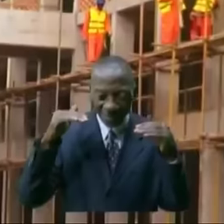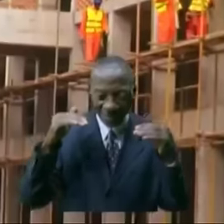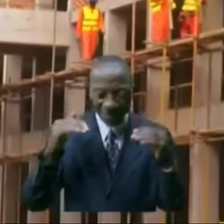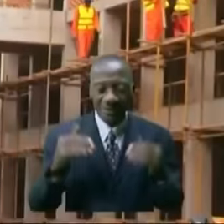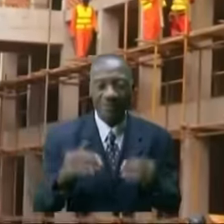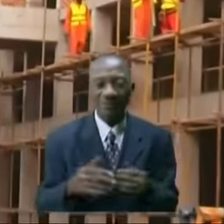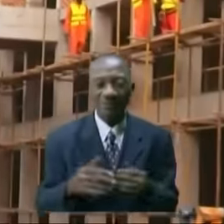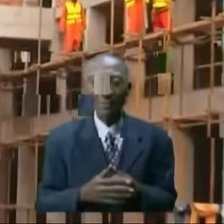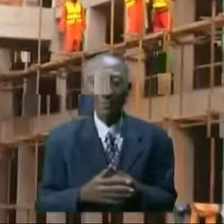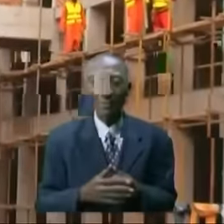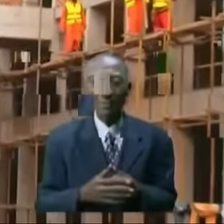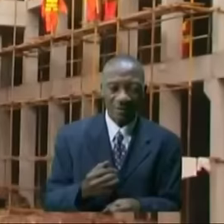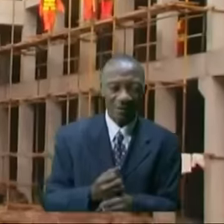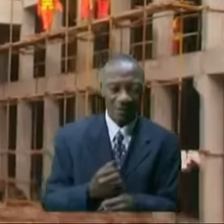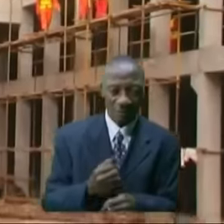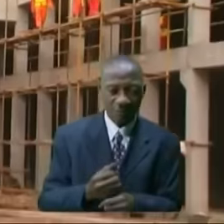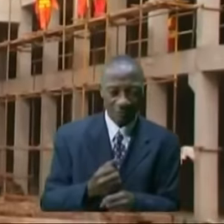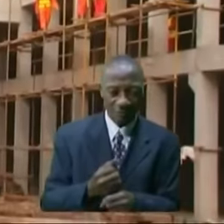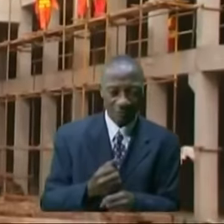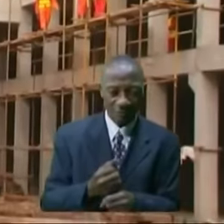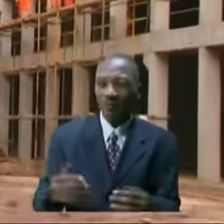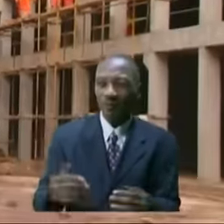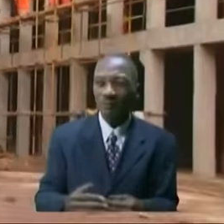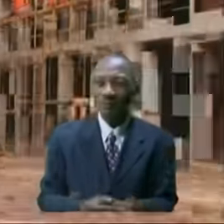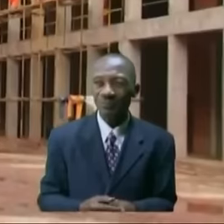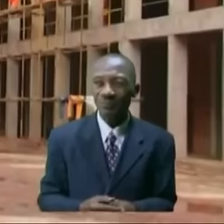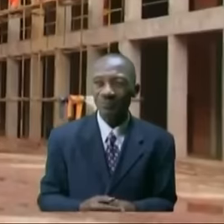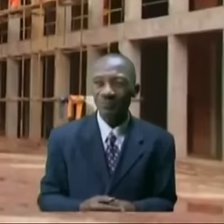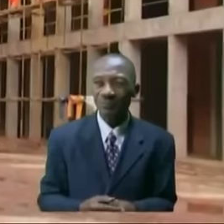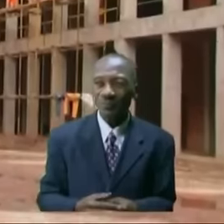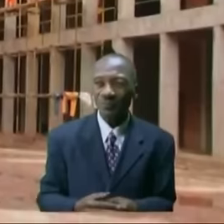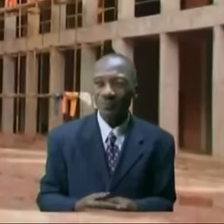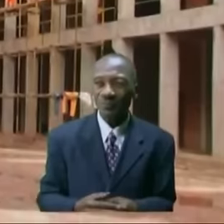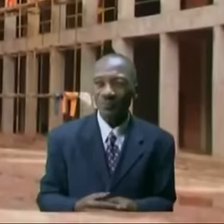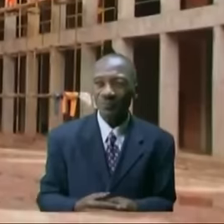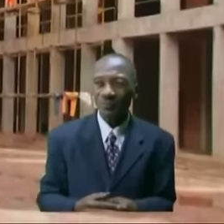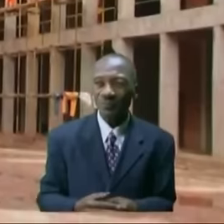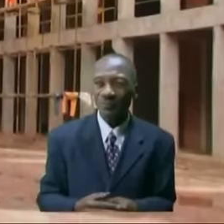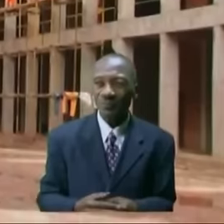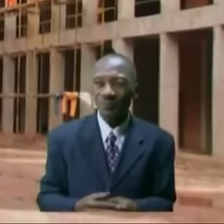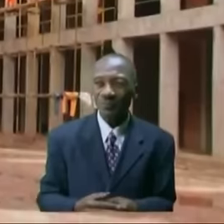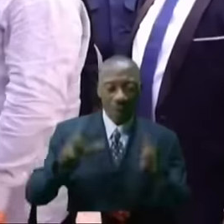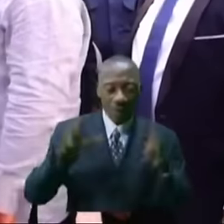des travaux qui sont en terme. Quelques explications lui ont donné sur